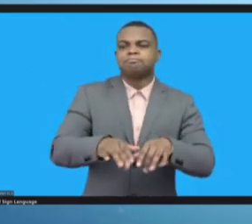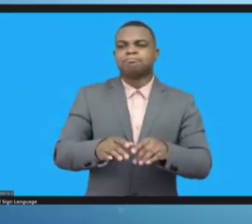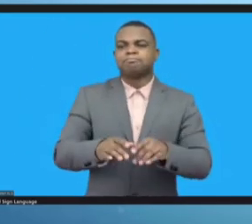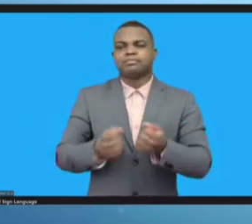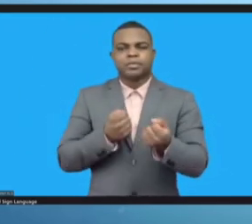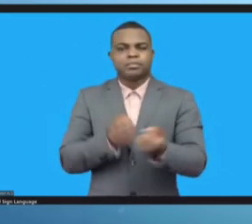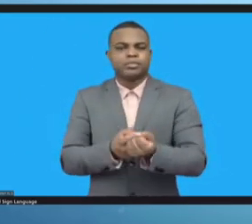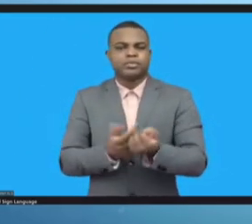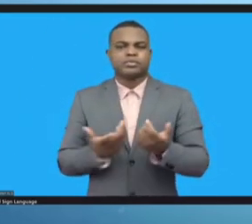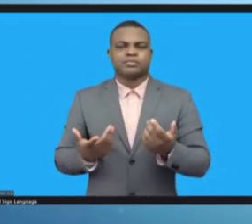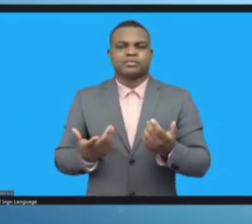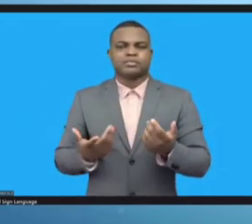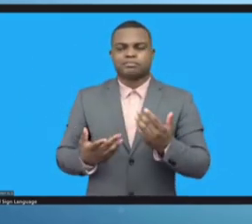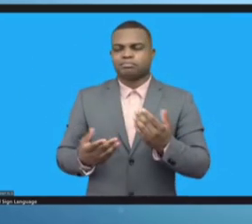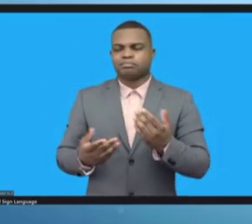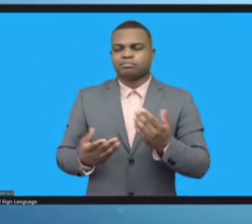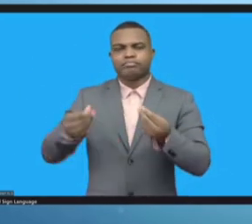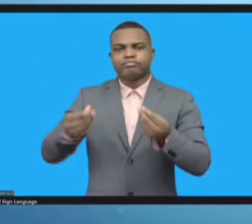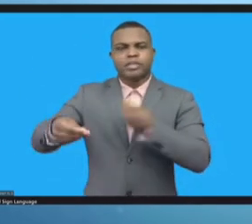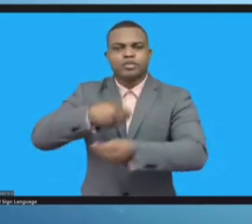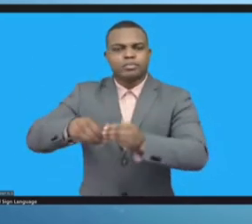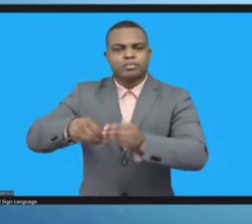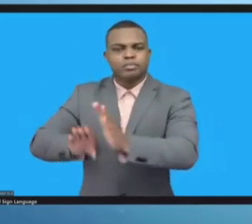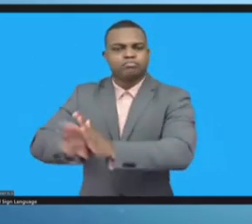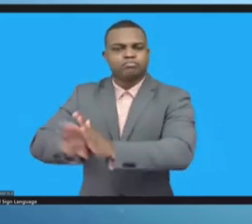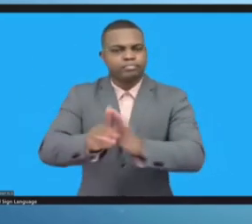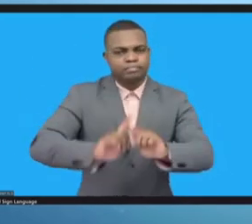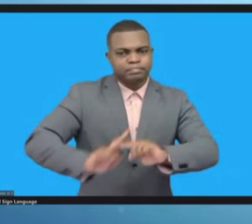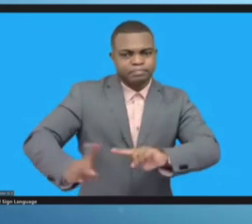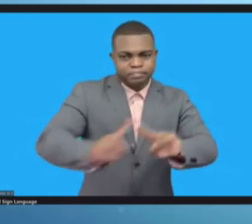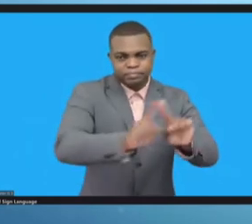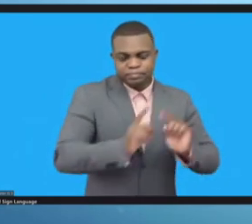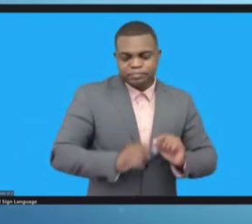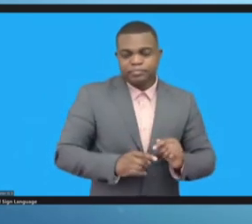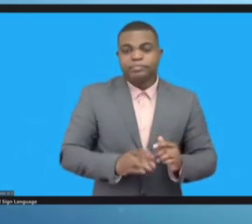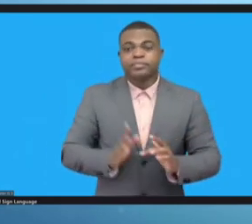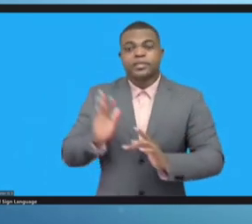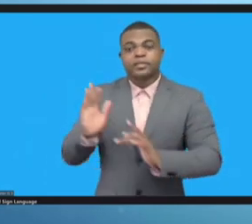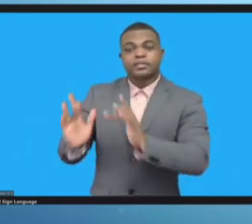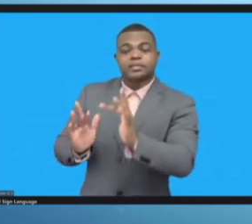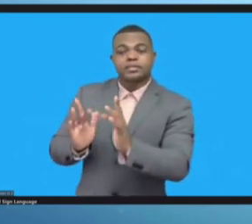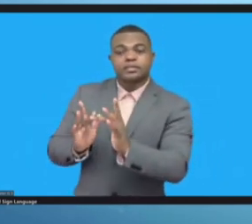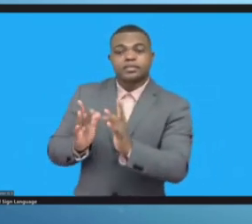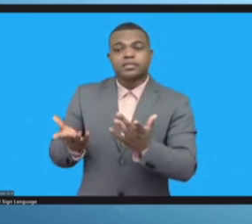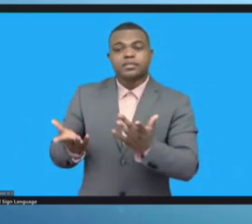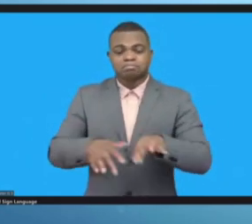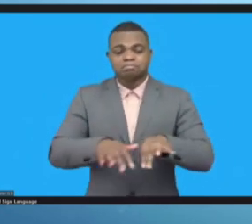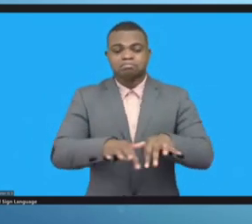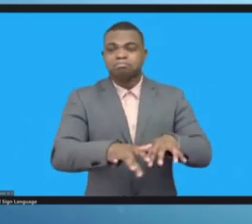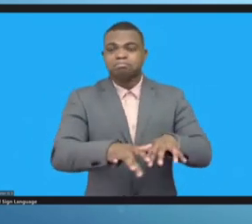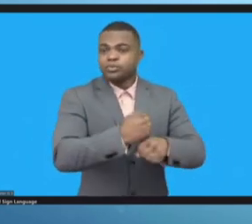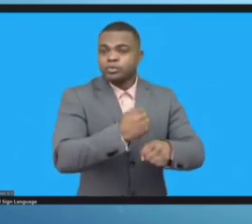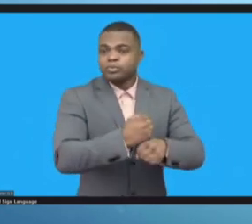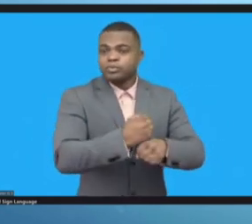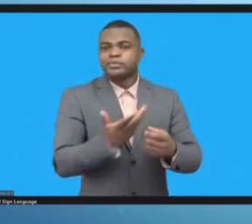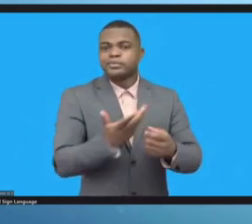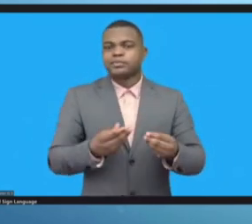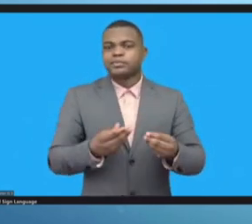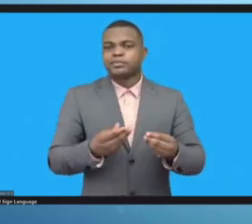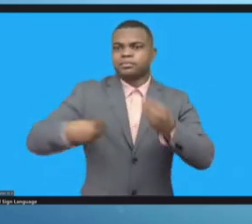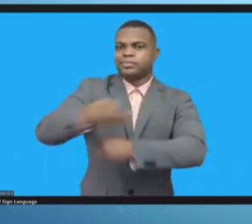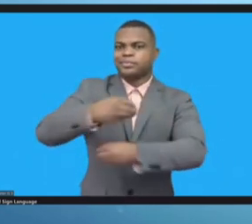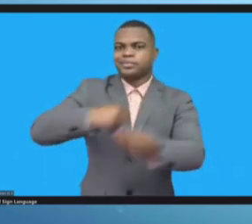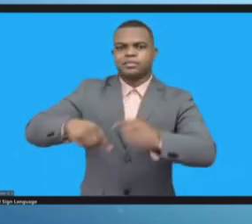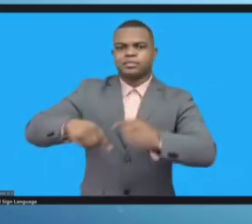gouvernement électronique ou à une gouvernance électronique ainsi que des économies numériques. Pour un Internet